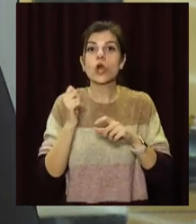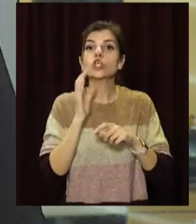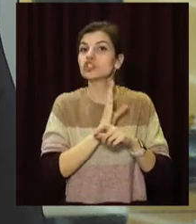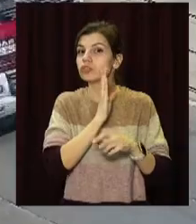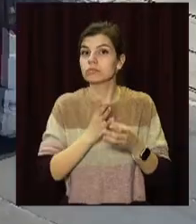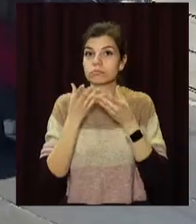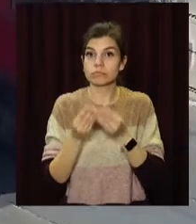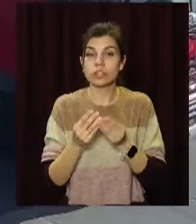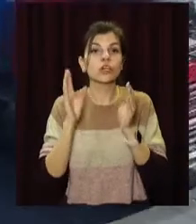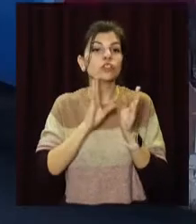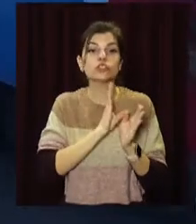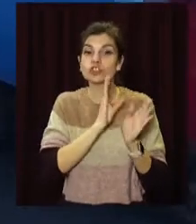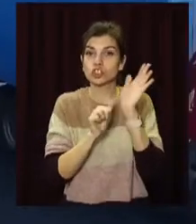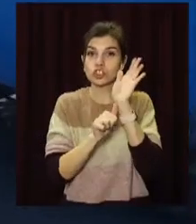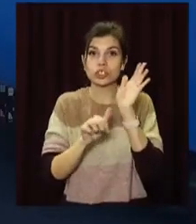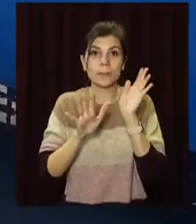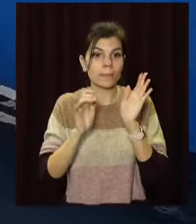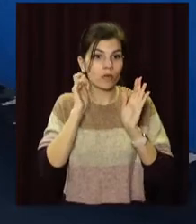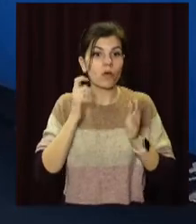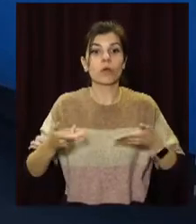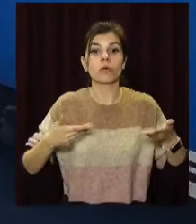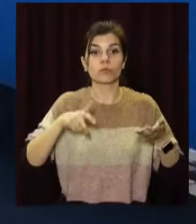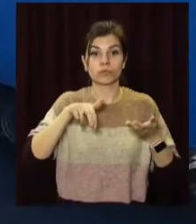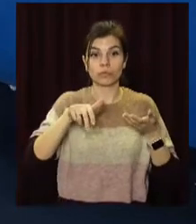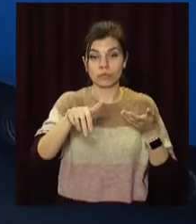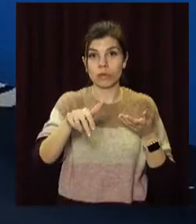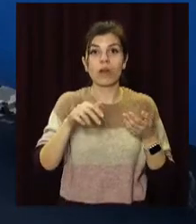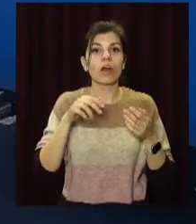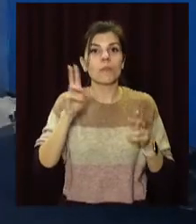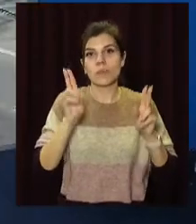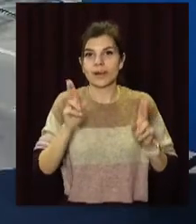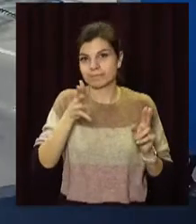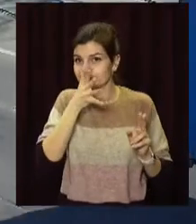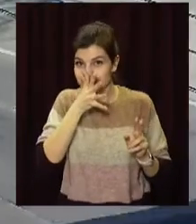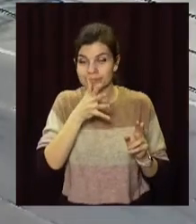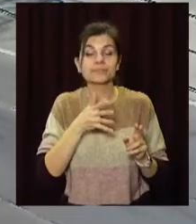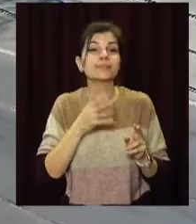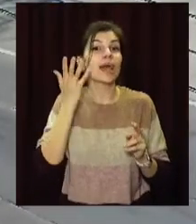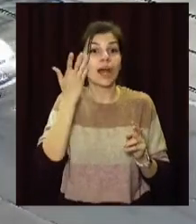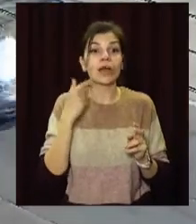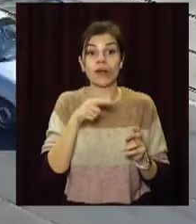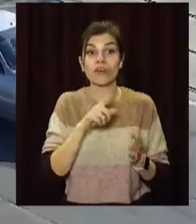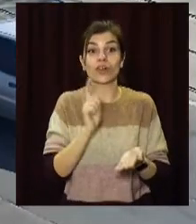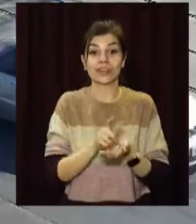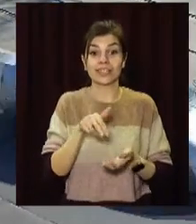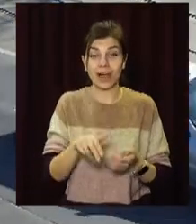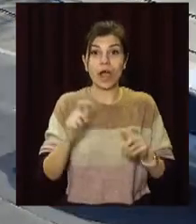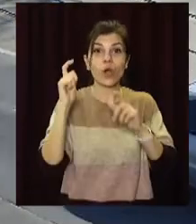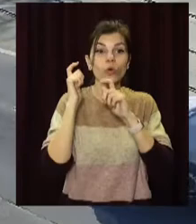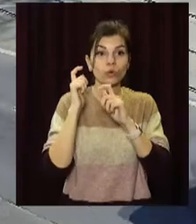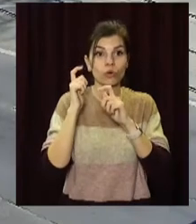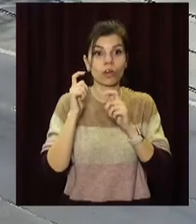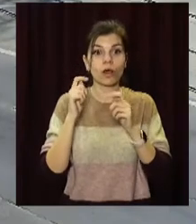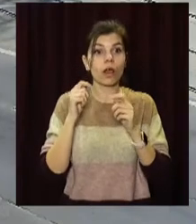жінку. 65-річна жителька Дніпра переходила дорогу в недозволеному місці. Коли вона стала йти, вантажівка